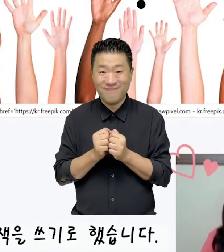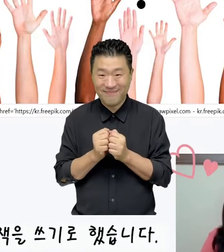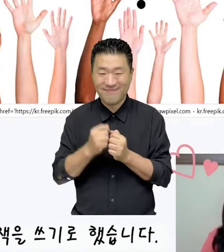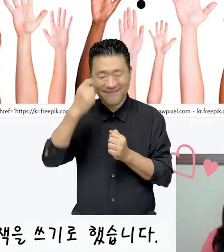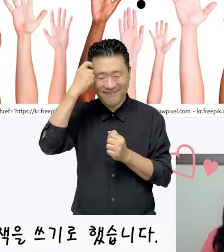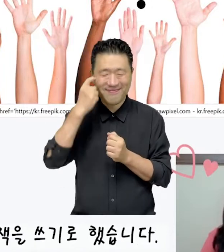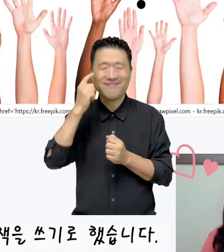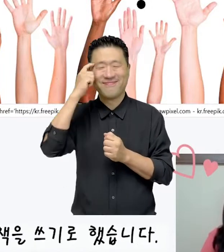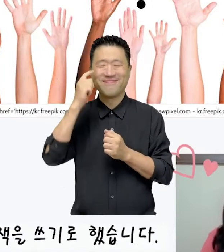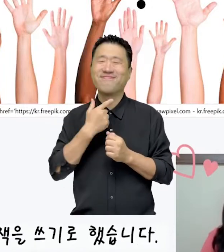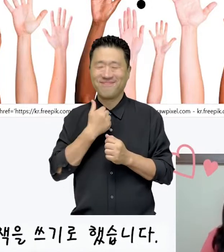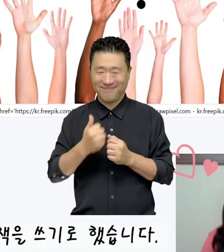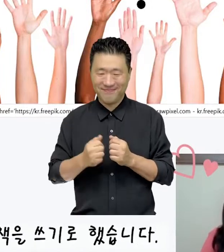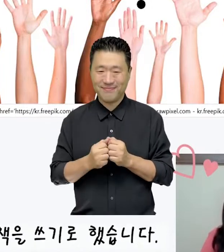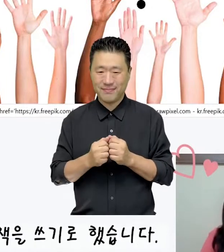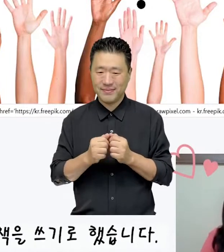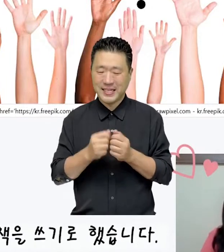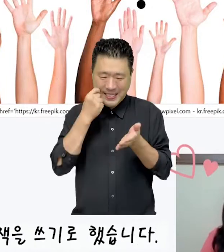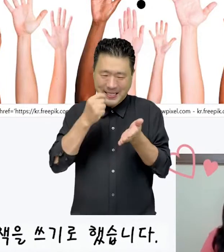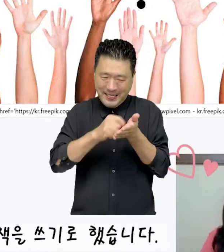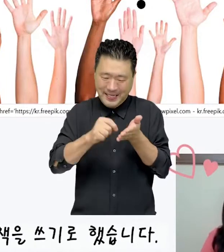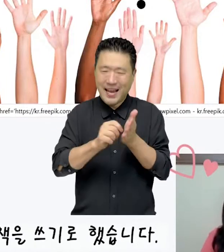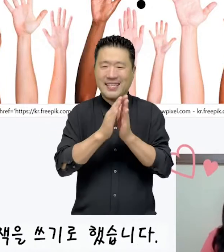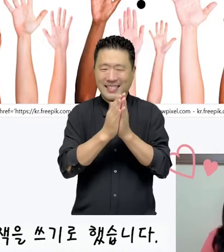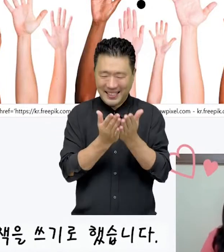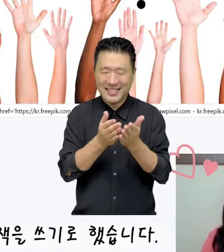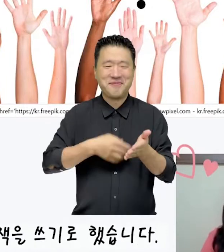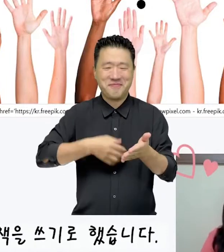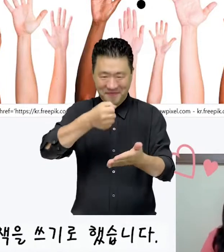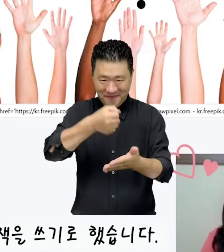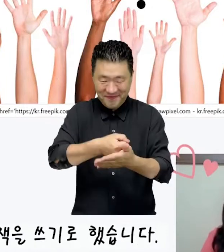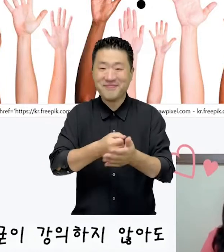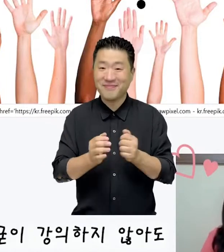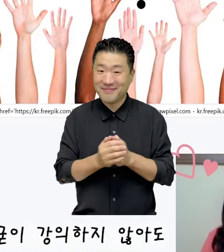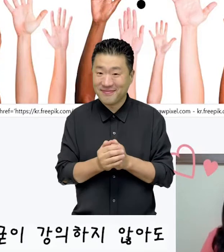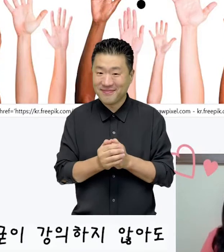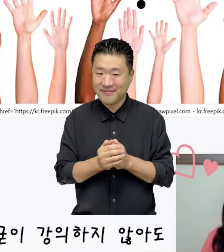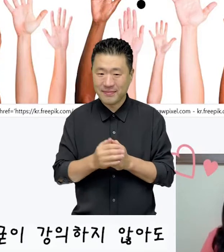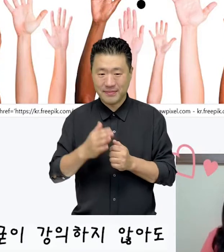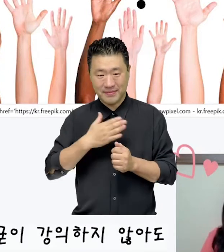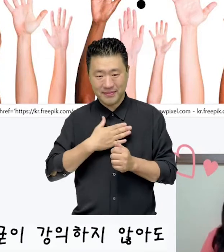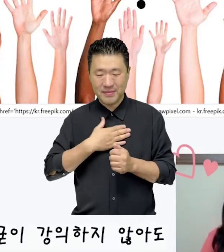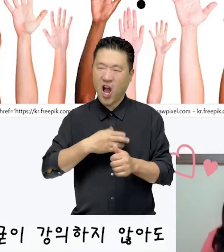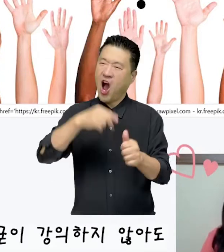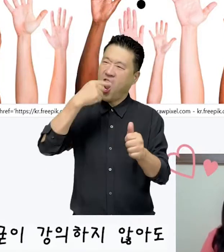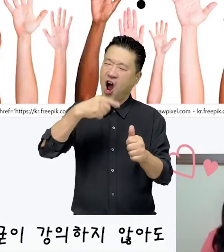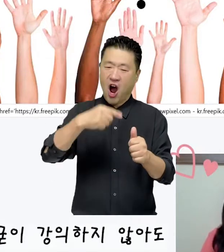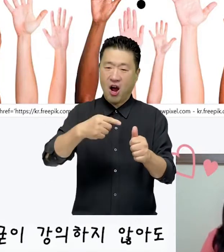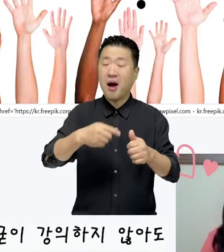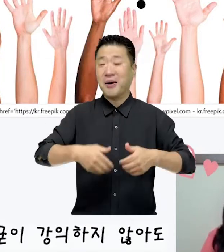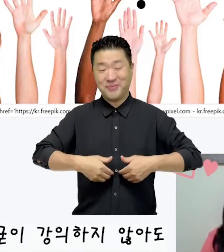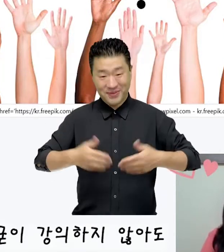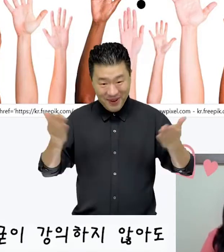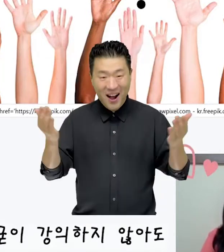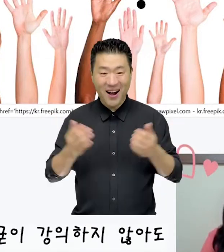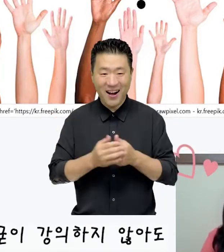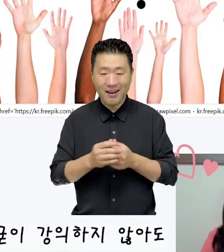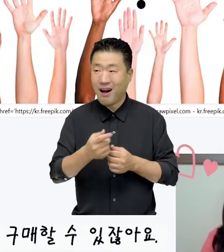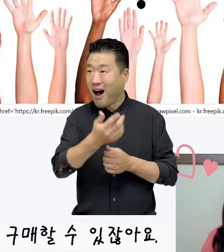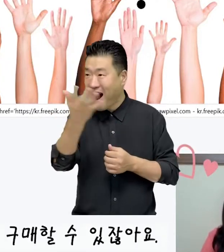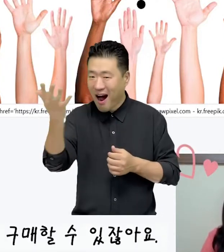이런 생각이 들더라고요. 그래서 이제 책을 쓰기로 결심했습니다. 책은 이제 제가 굳이 강의하지